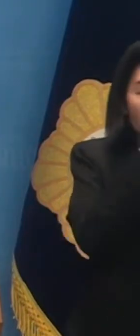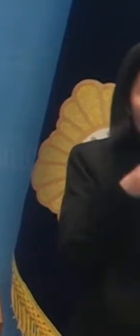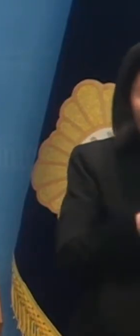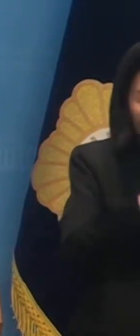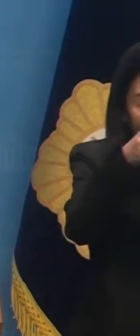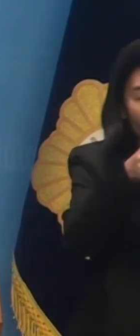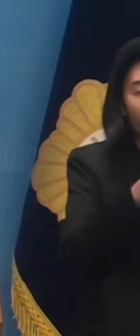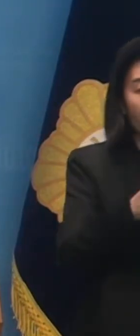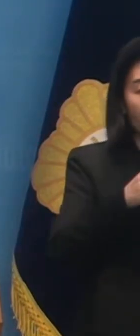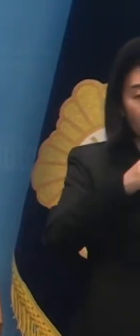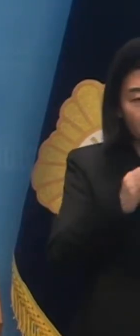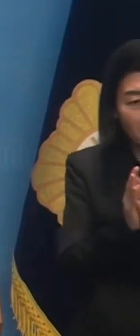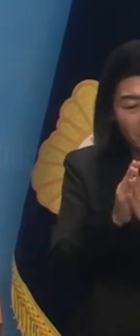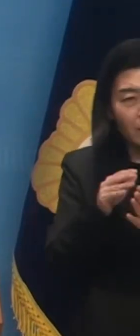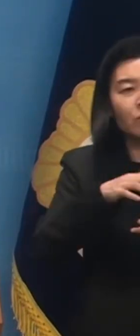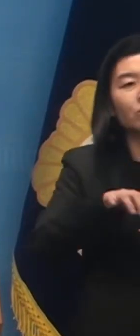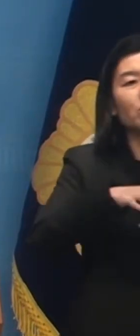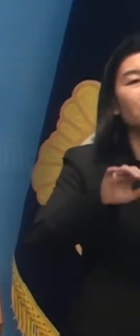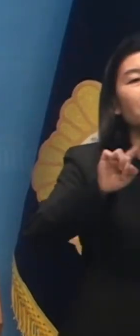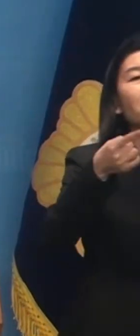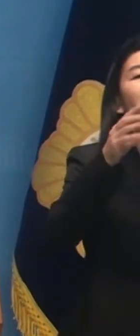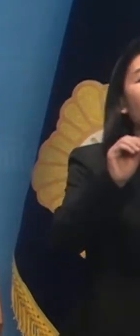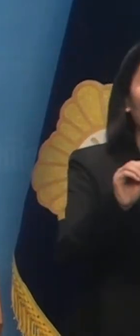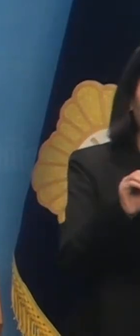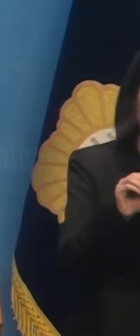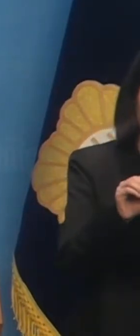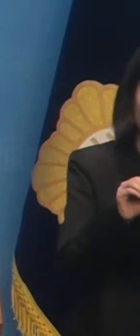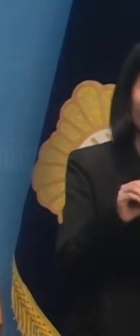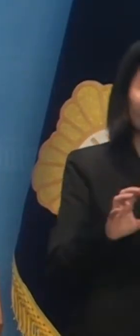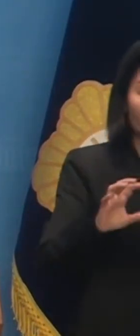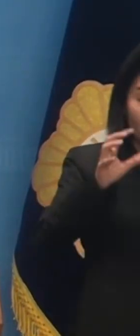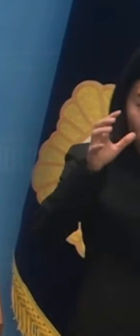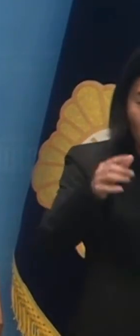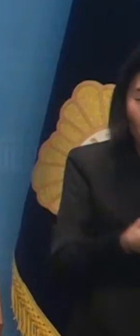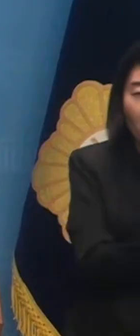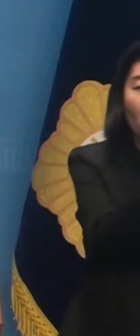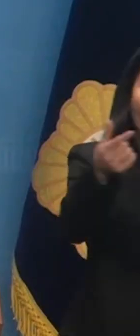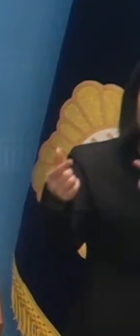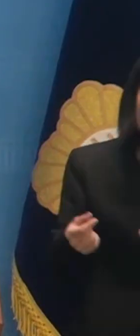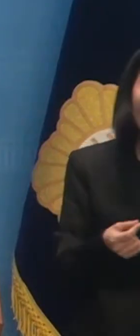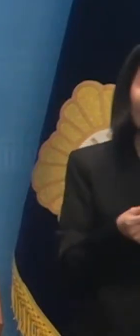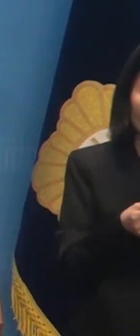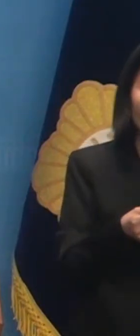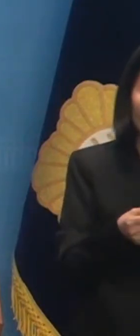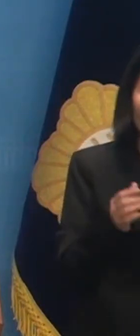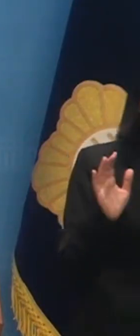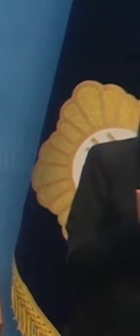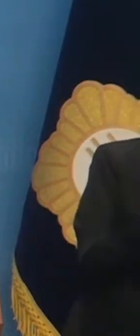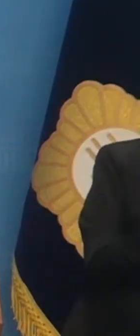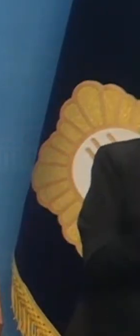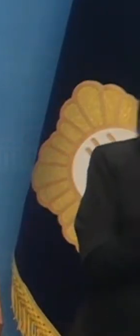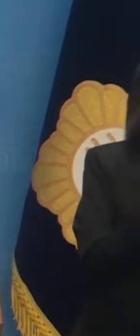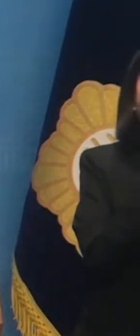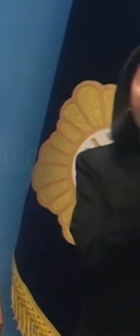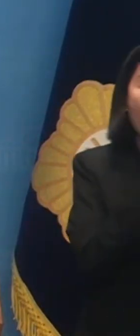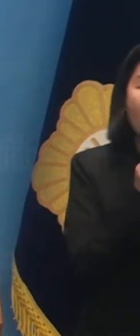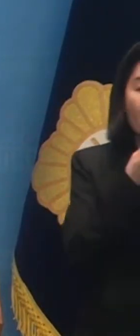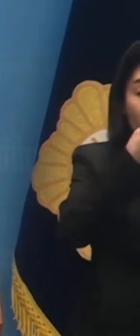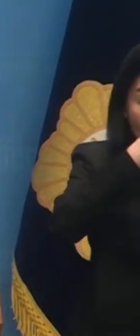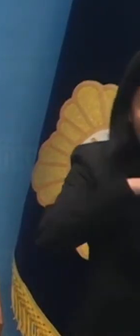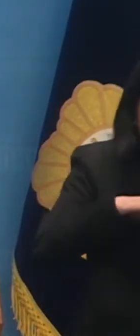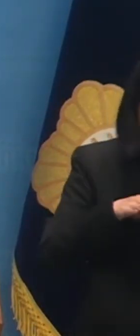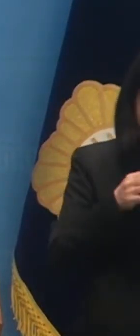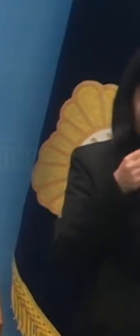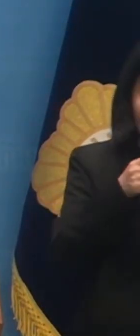이른 자영업자들에게 국가 공동체의 존재와 복원을 알리는 민생회복지원금의 효과는